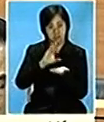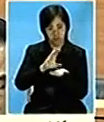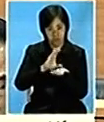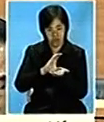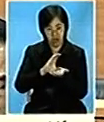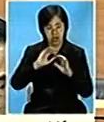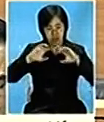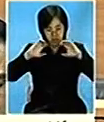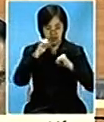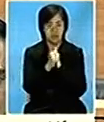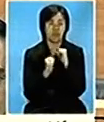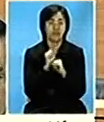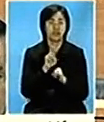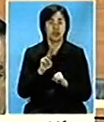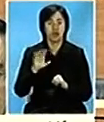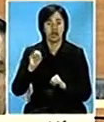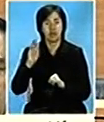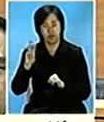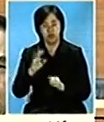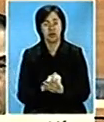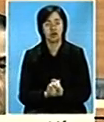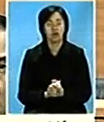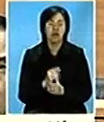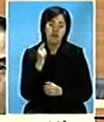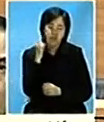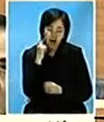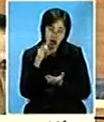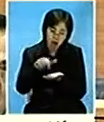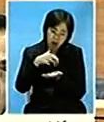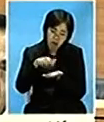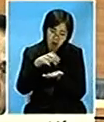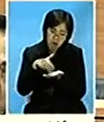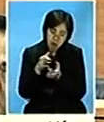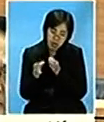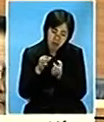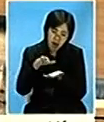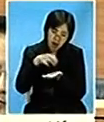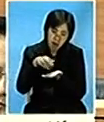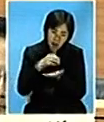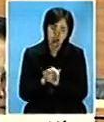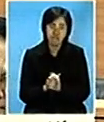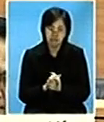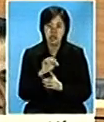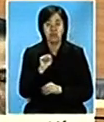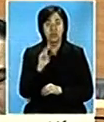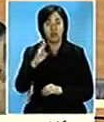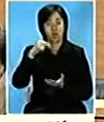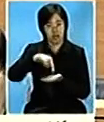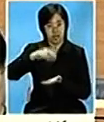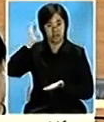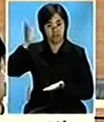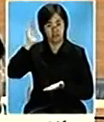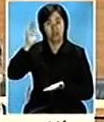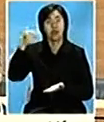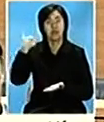จำปี2556แล้วก็เมื่อวานนี้ได้ฟังคำอภิปรายของสมาชิกวุฒิสภาแล้วก็จ